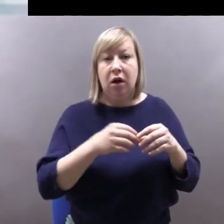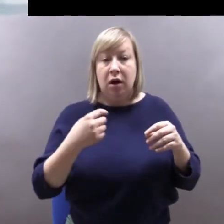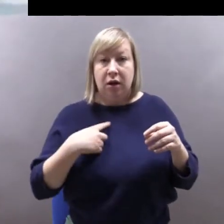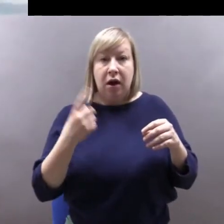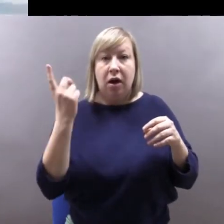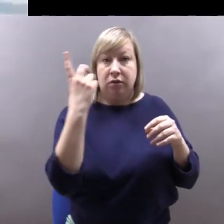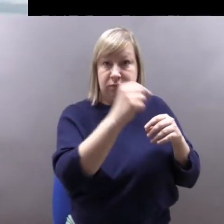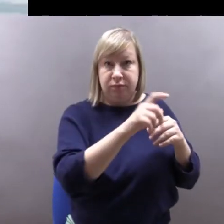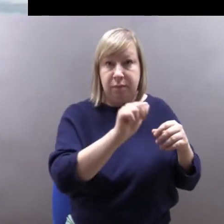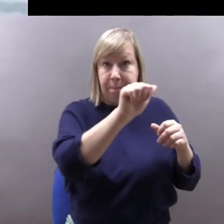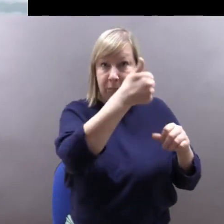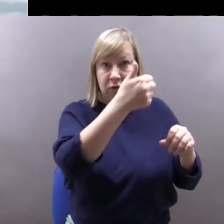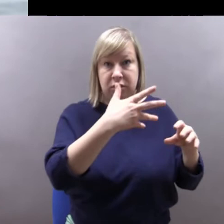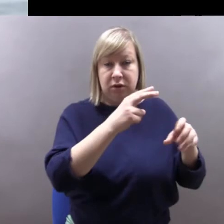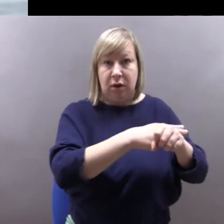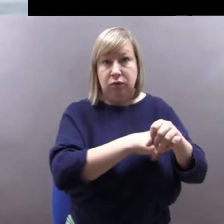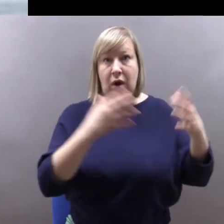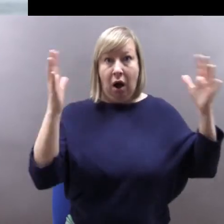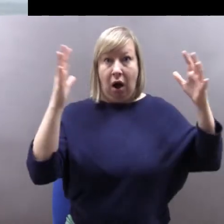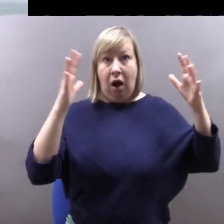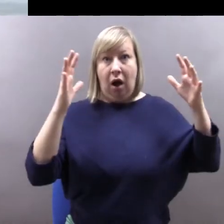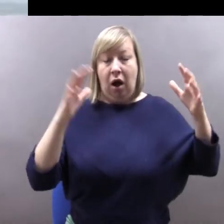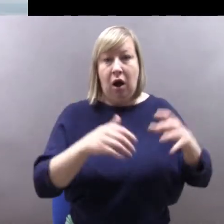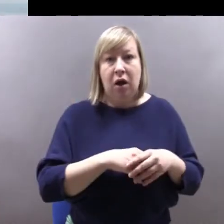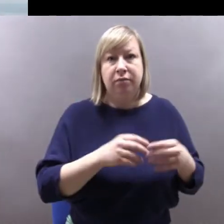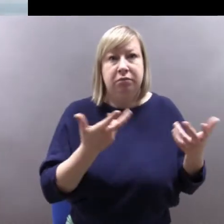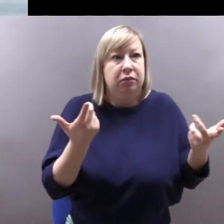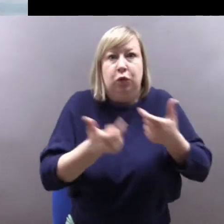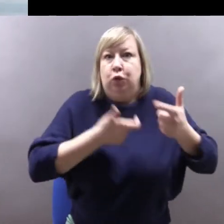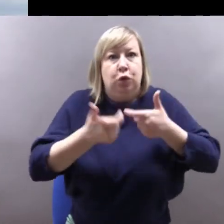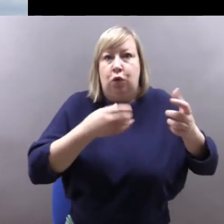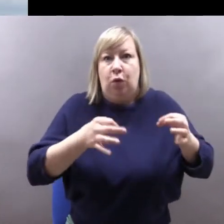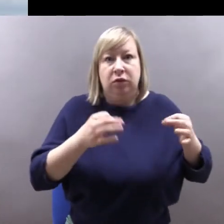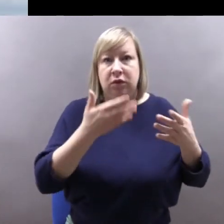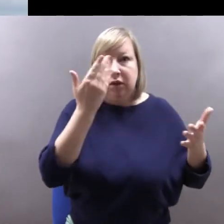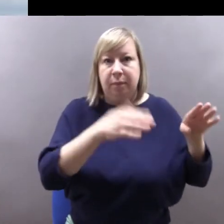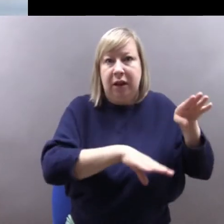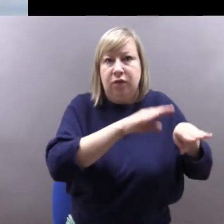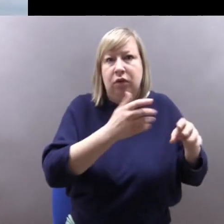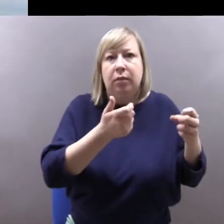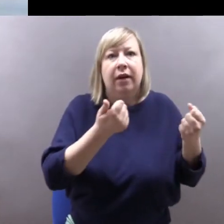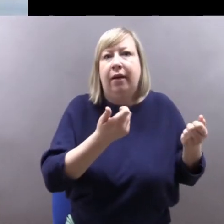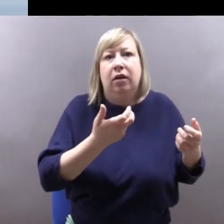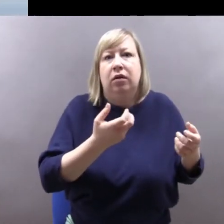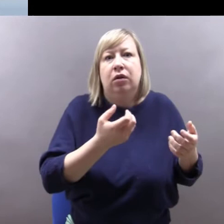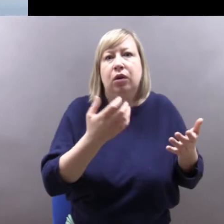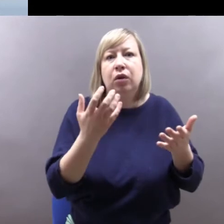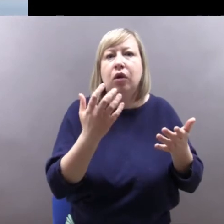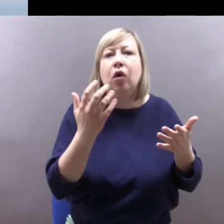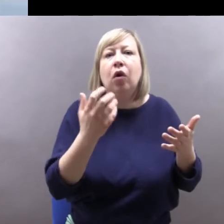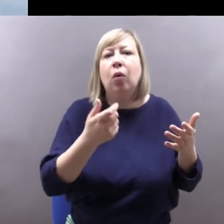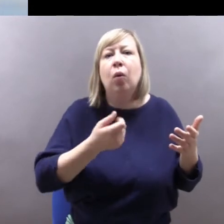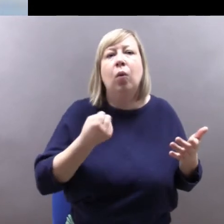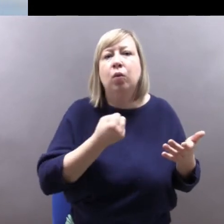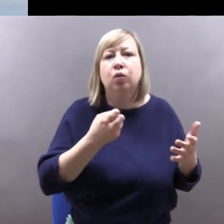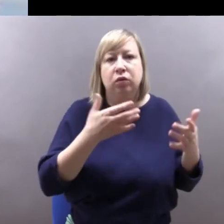pierwszy raz, no to była panika. Panika w urzędzie, co teraz, jak zrobić z tą platformą i tak dalej, i tak